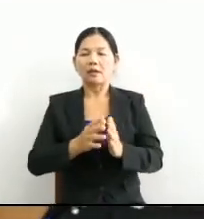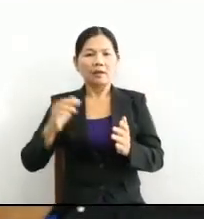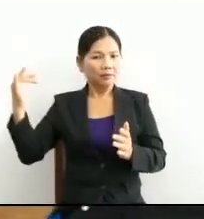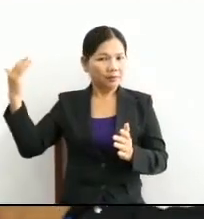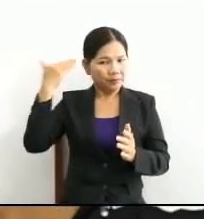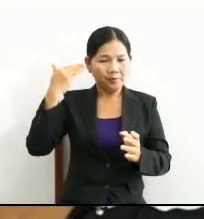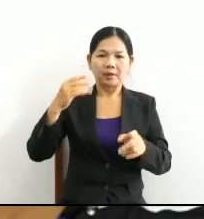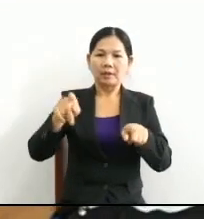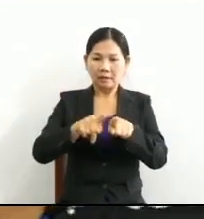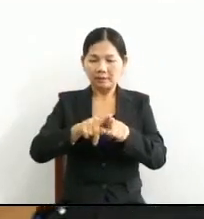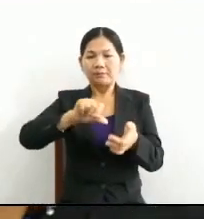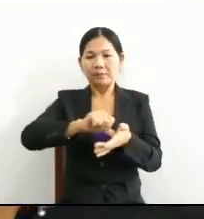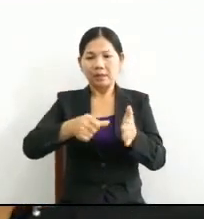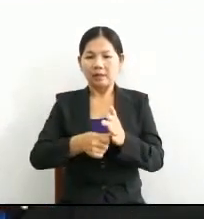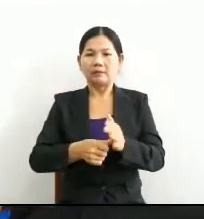nâng bị